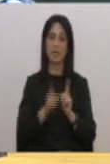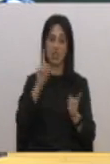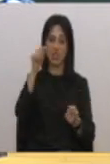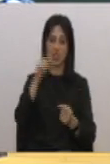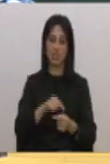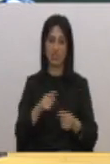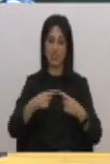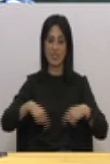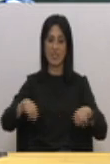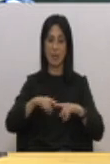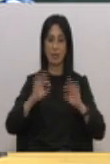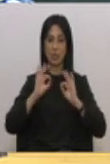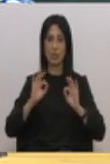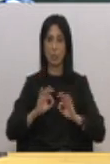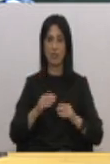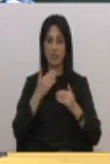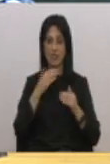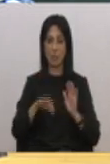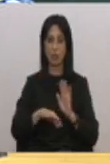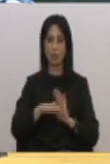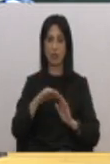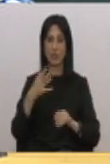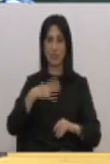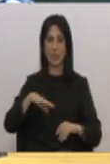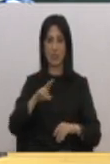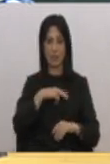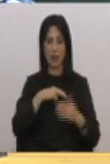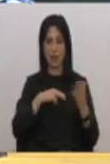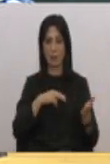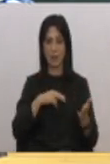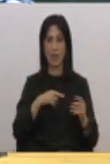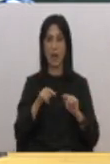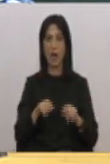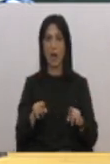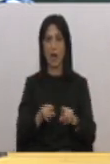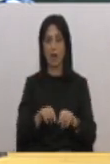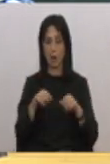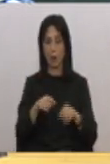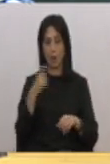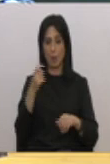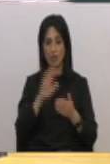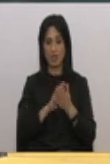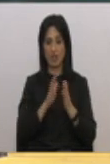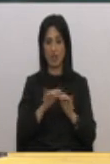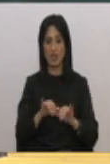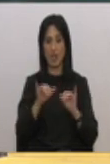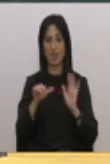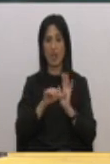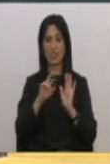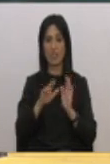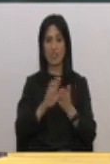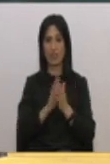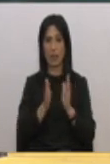შესაბამისი საბჭო საპროკურორო, რომელსაც საბოლოოდ ირჩევს საქართველოს პარლამენტი. Და აქაც უფლებამოსილების ვადა გავზარდეთ 6 წლის ვადით